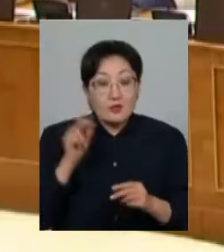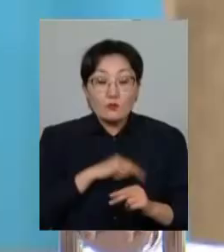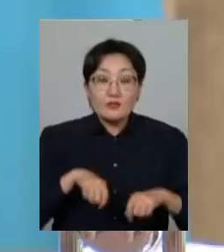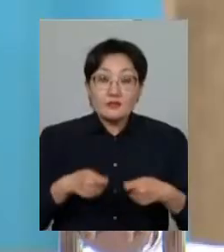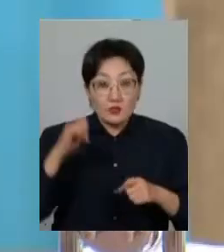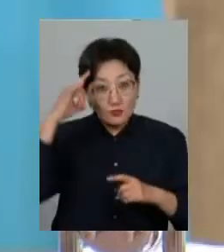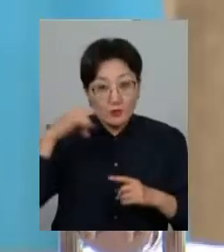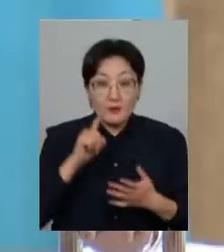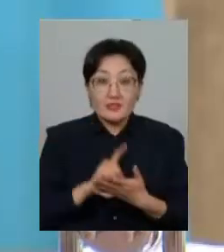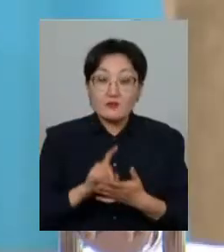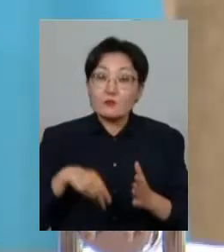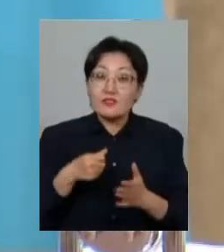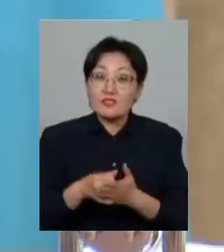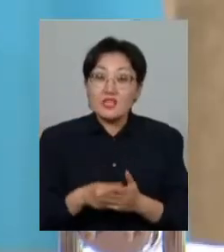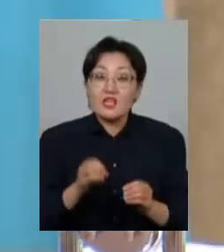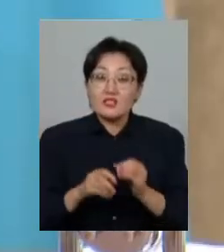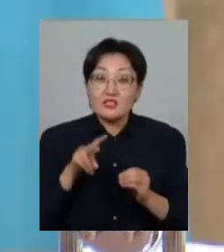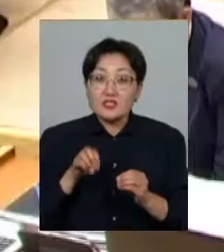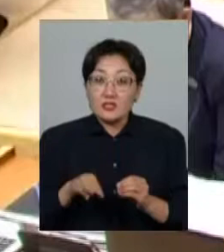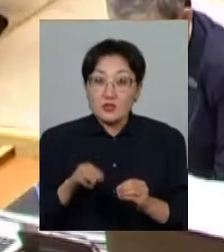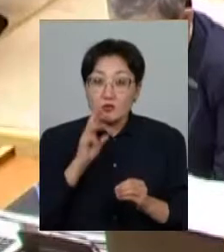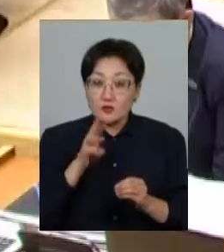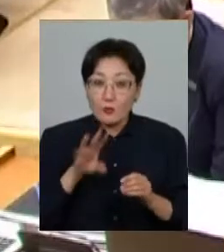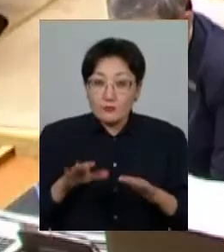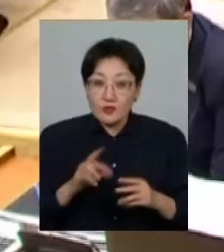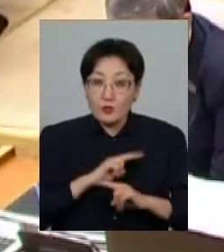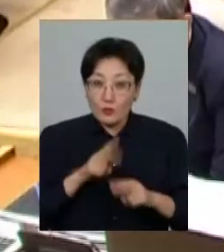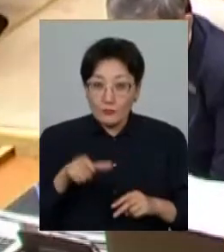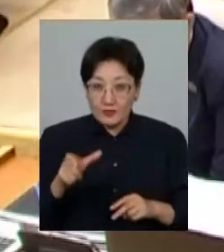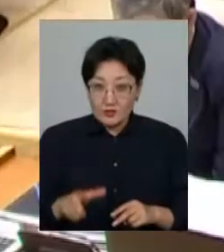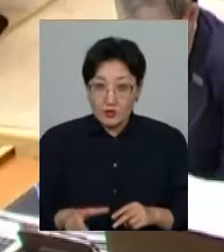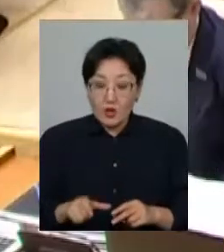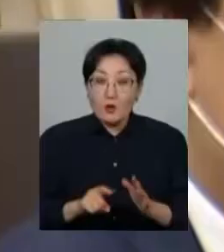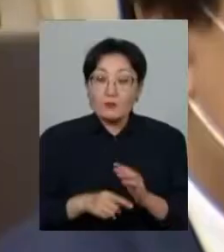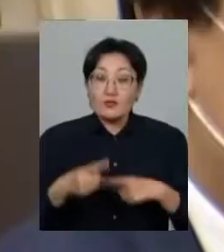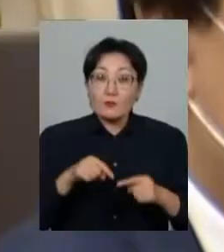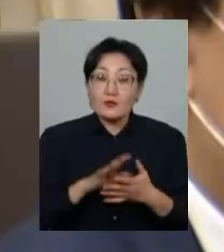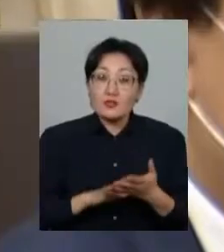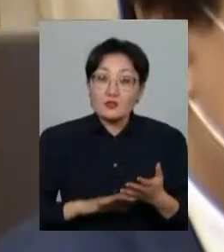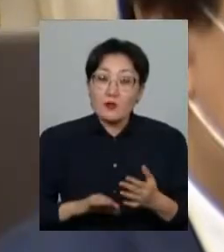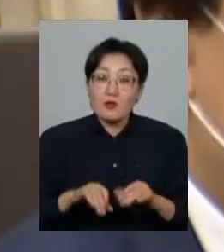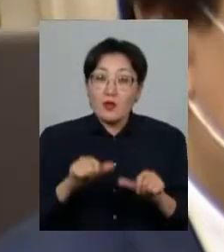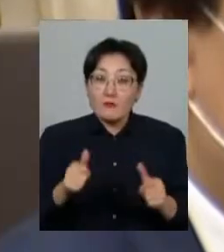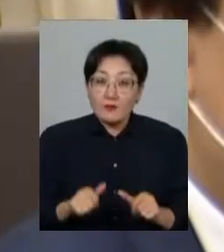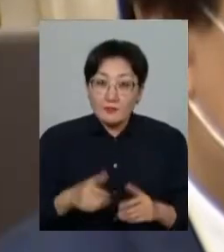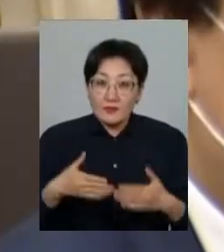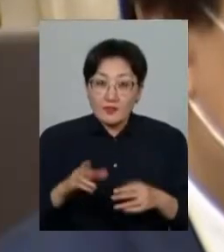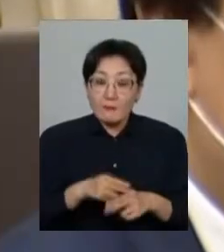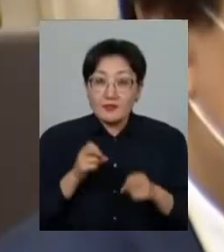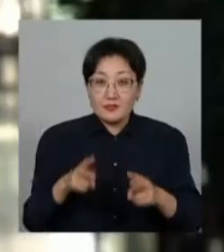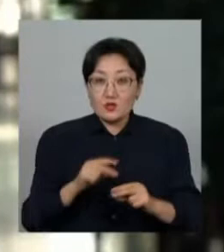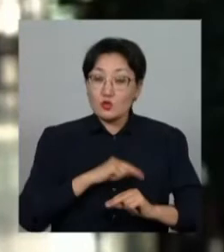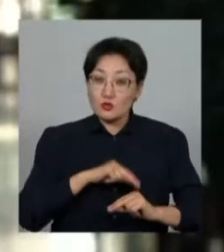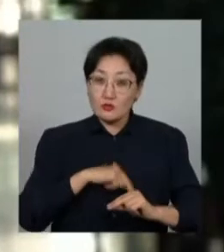работодатели в Казахстане должны выплачивать 10-летнюю зарплату в случае гибели сотрудников, иначе они продолжат формально относиться к безопасности